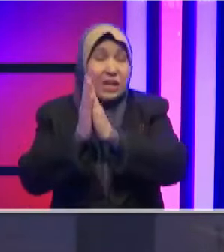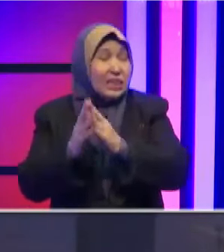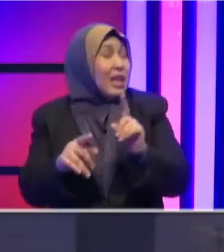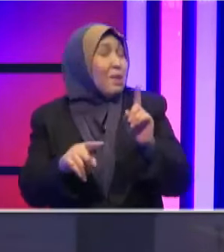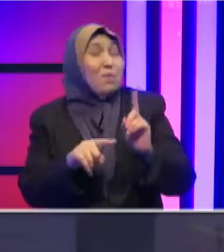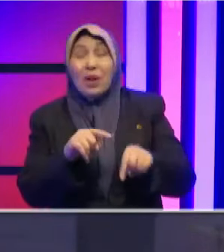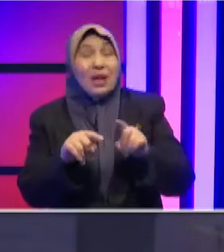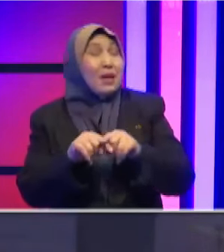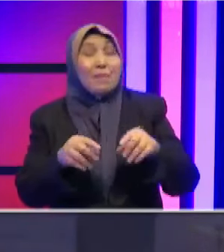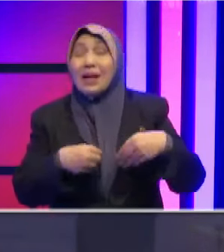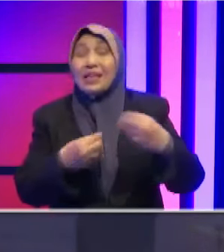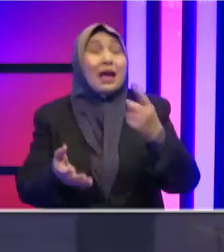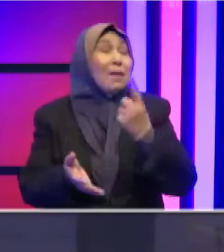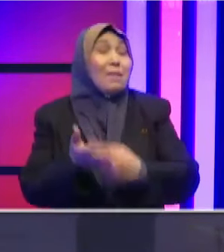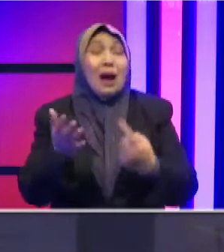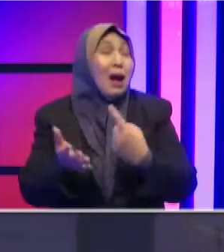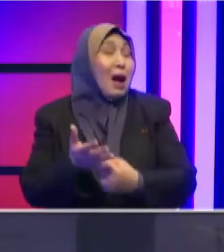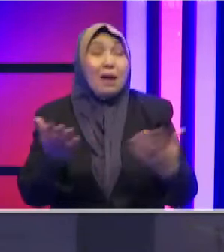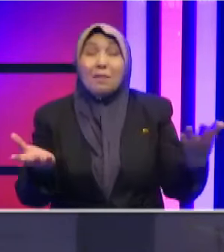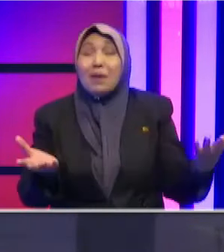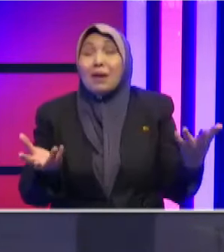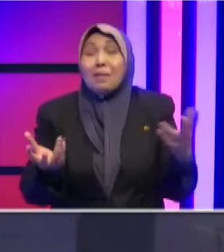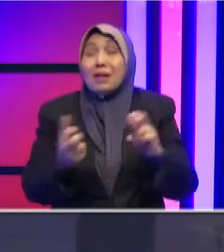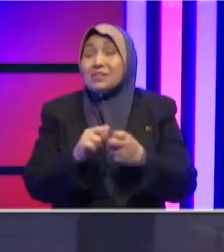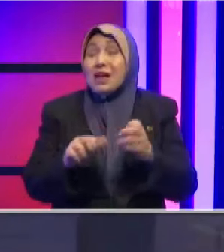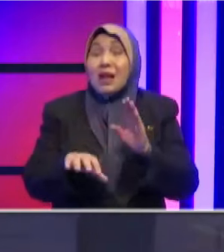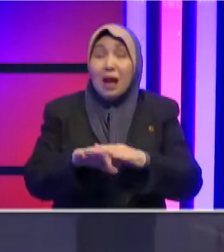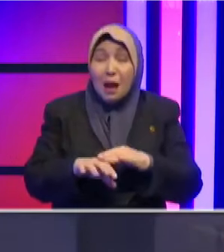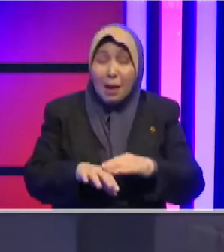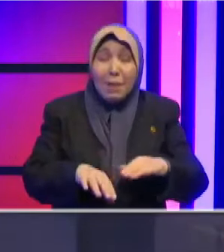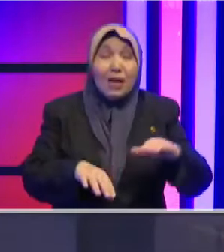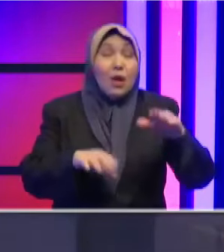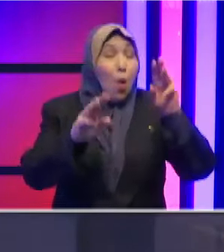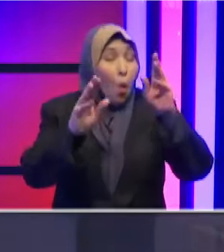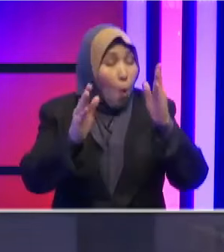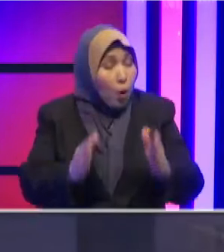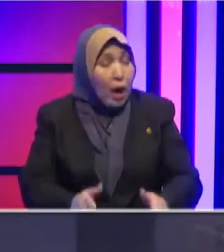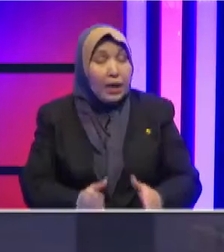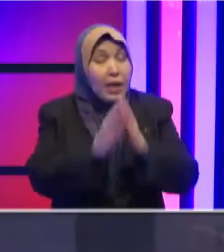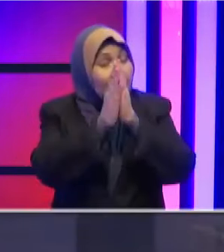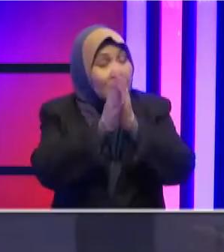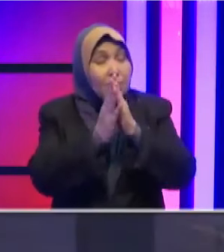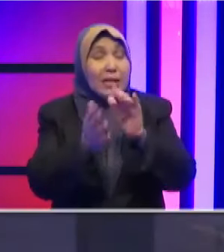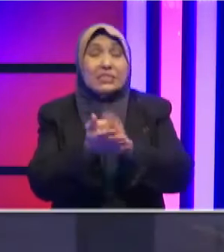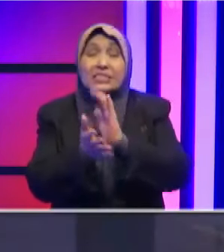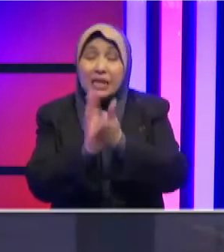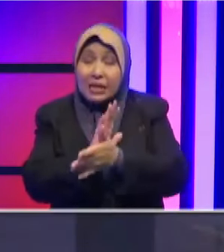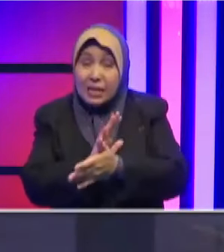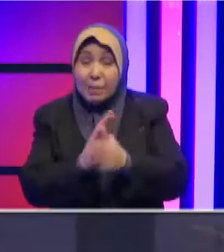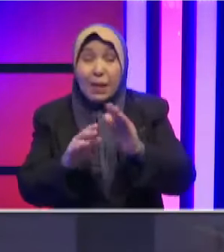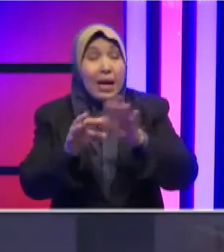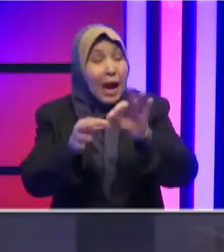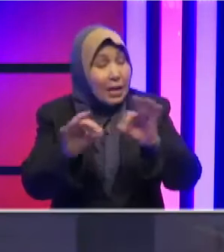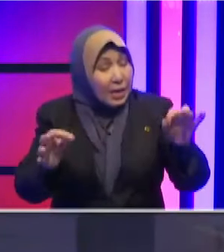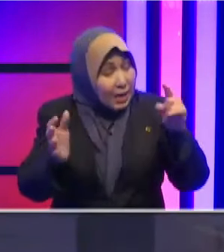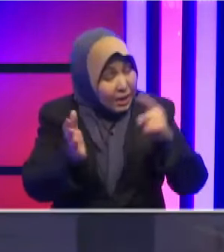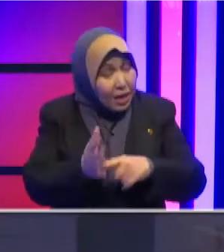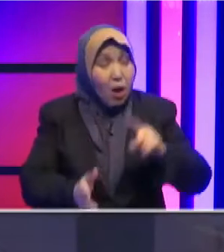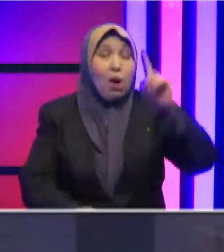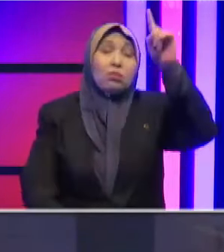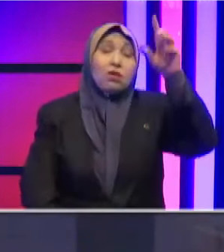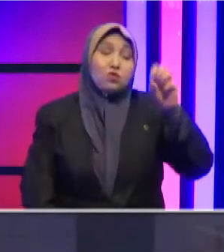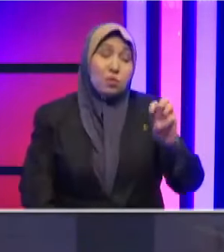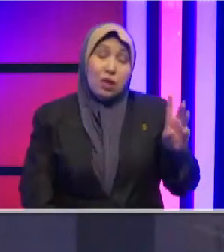mampu memberikan sesuatu kemudharatan dan memberi manfaat kepada kepada orang yang menyembahnya maka pada ayat ini juga Allah